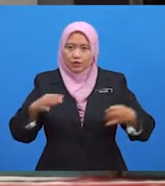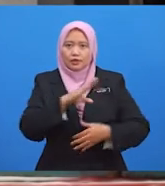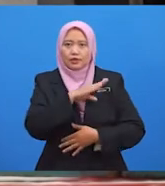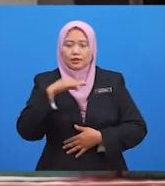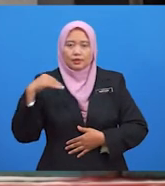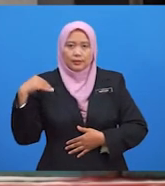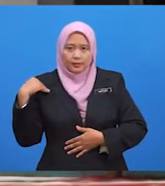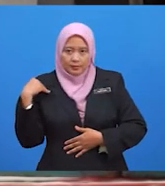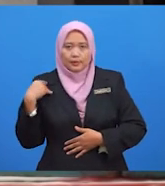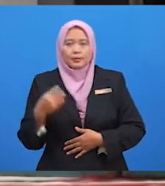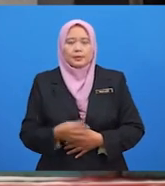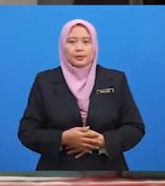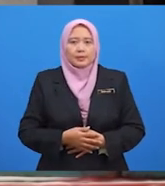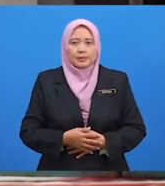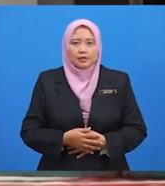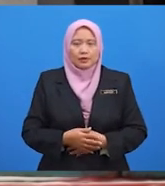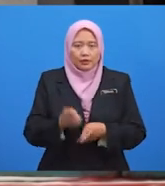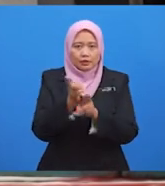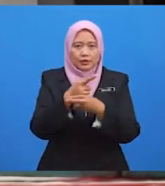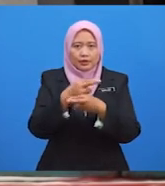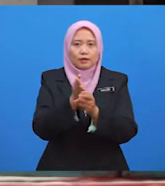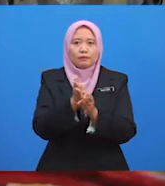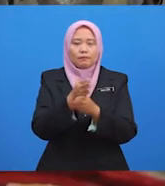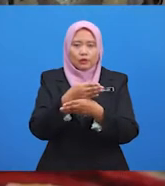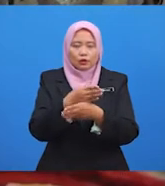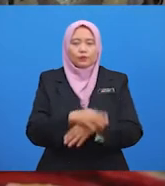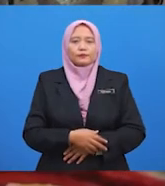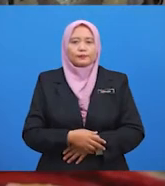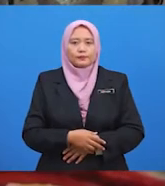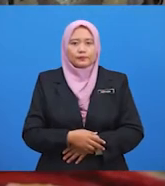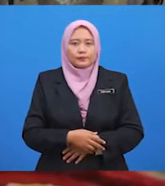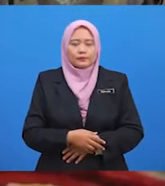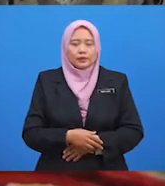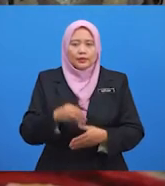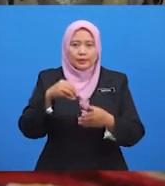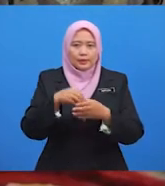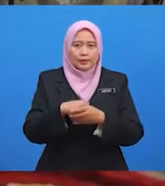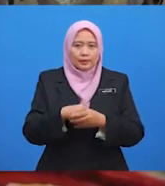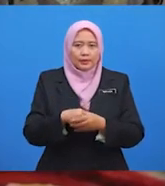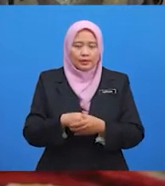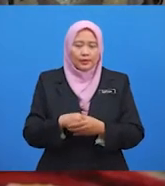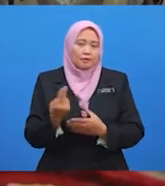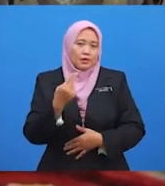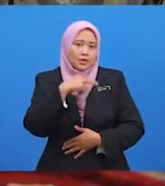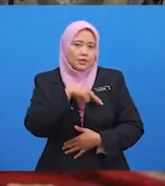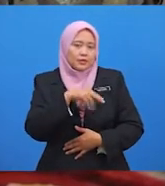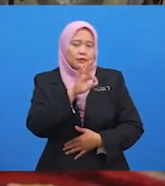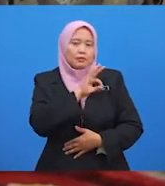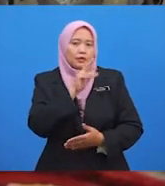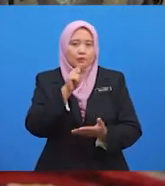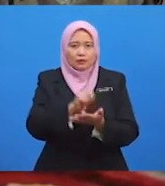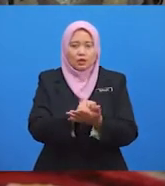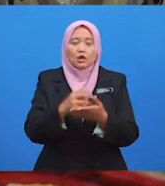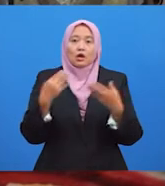kuantiti item serta reka bentuknya. Dalam penghasilan button badge, terdapat 4